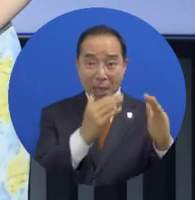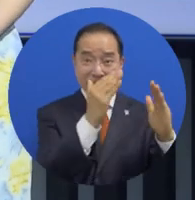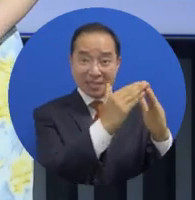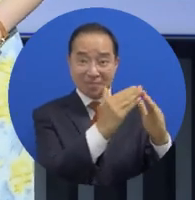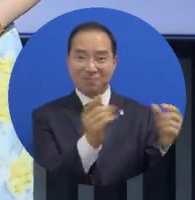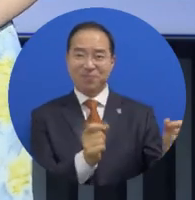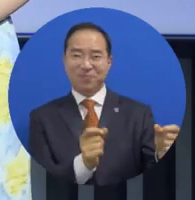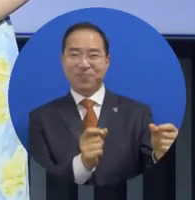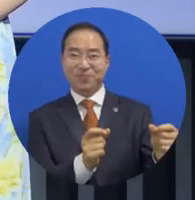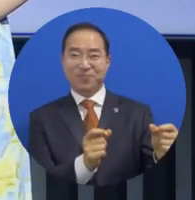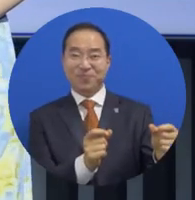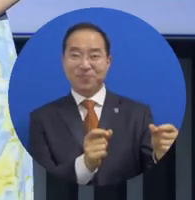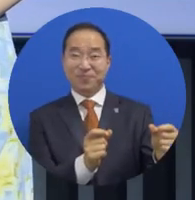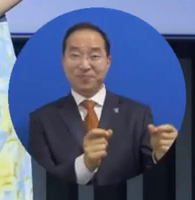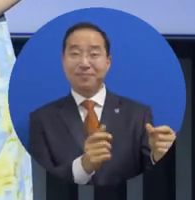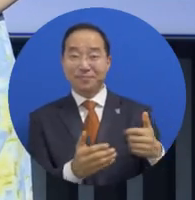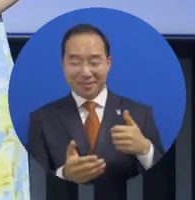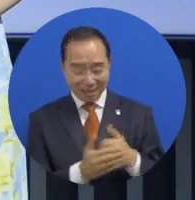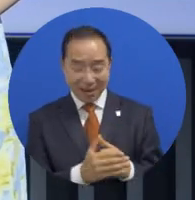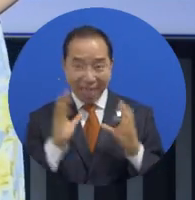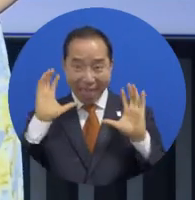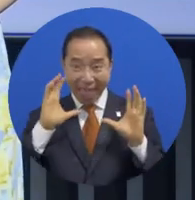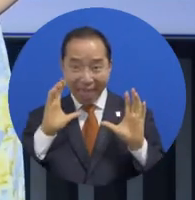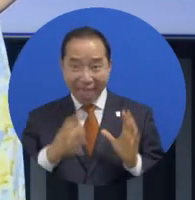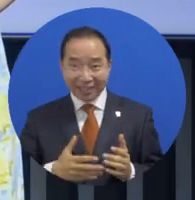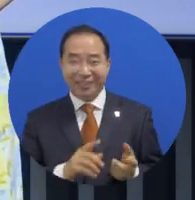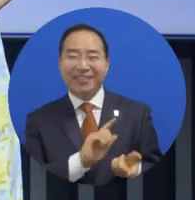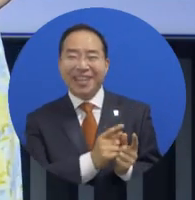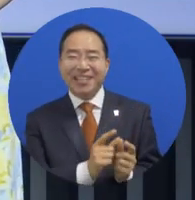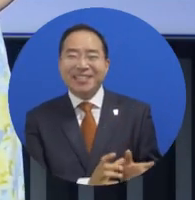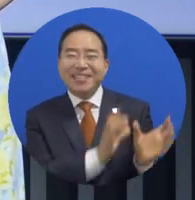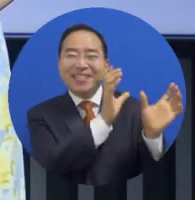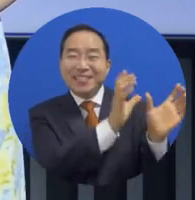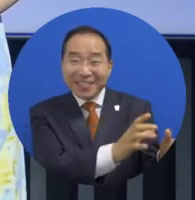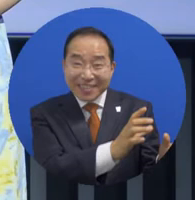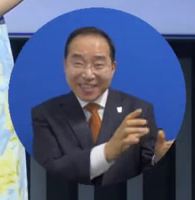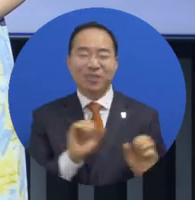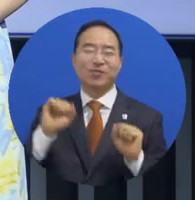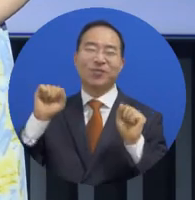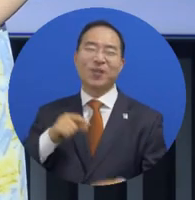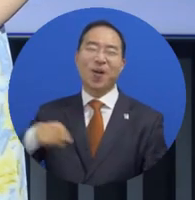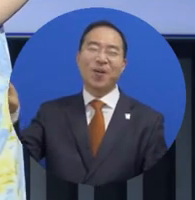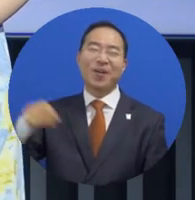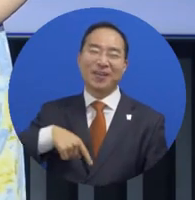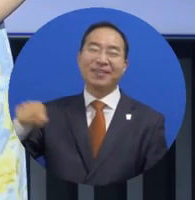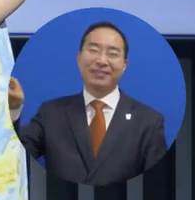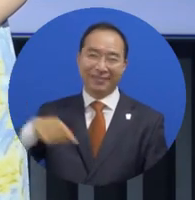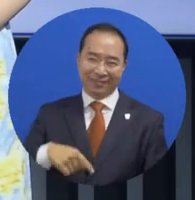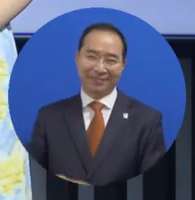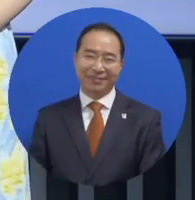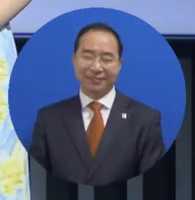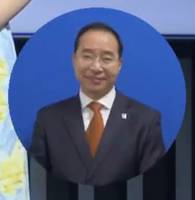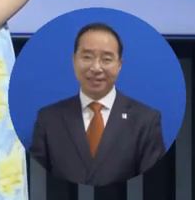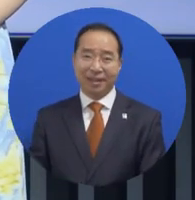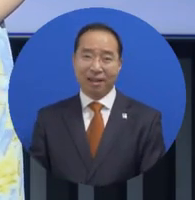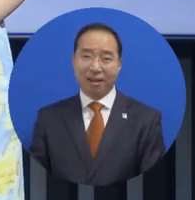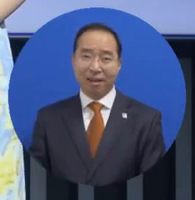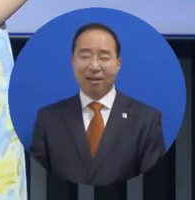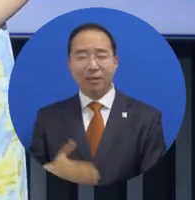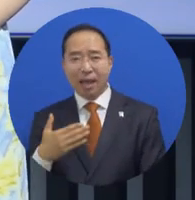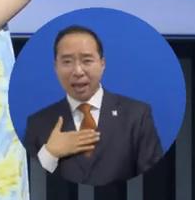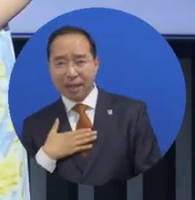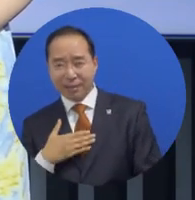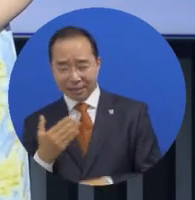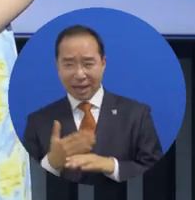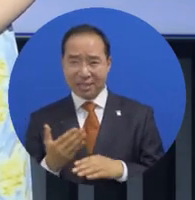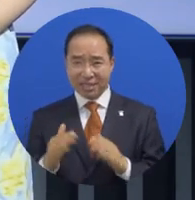그러니까 사실 그것들이 어떤 많은 장점도 되고 단점이 되는데 네. 저는 운동할 시간을 내기 위해서 다른 내가 할 수